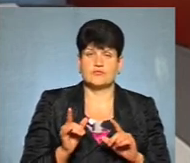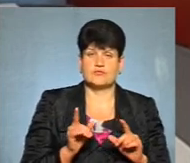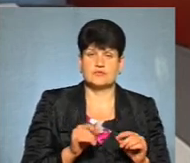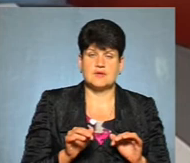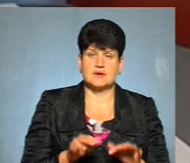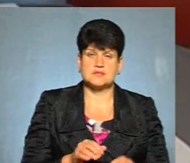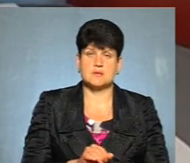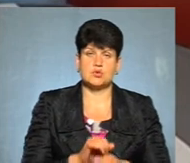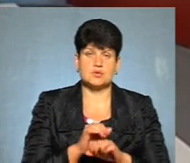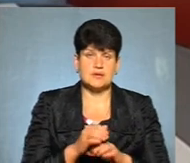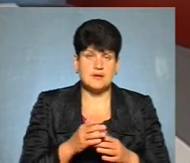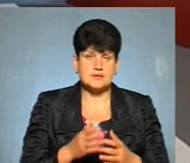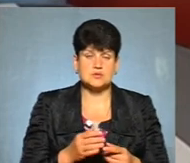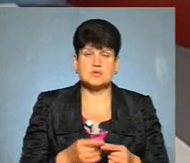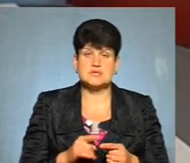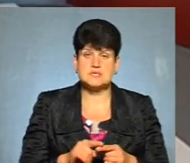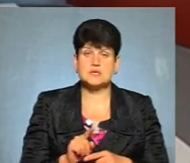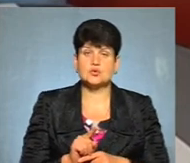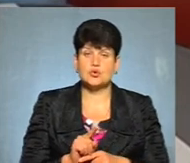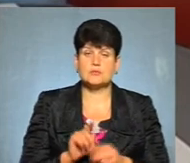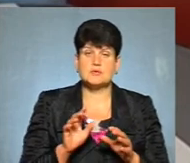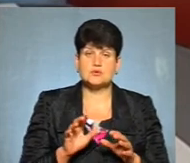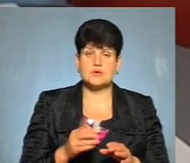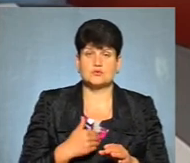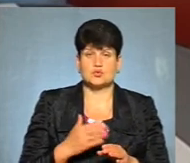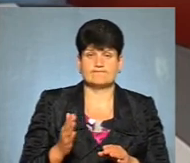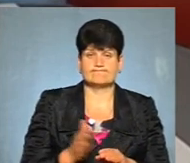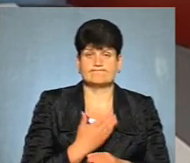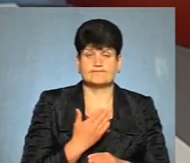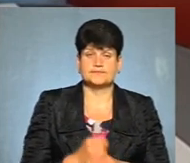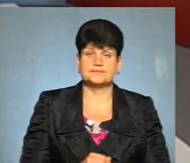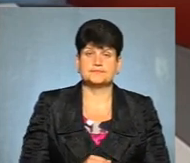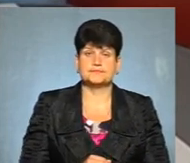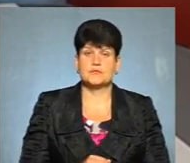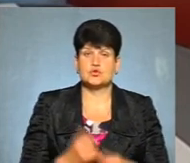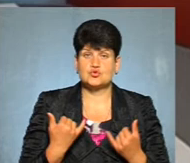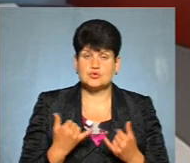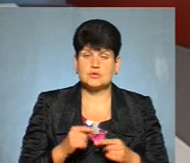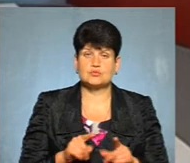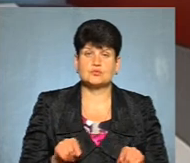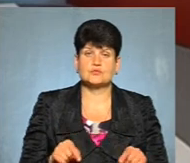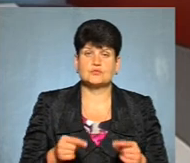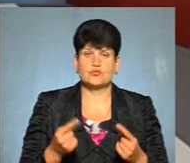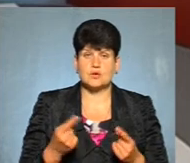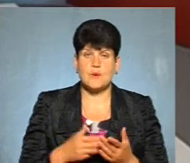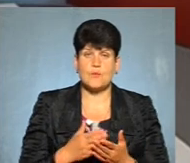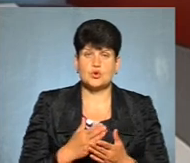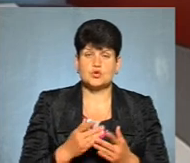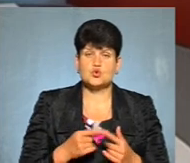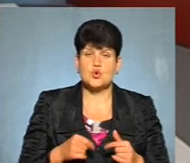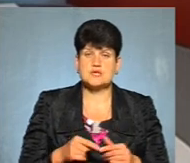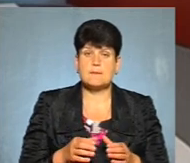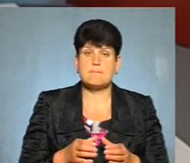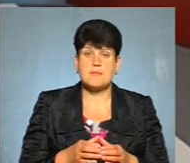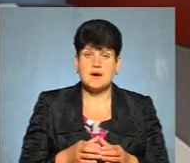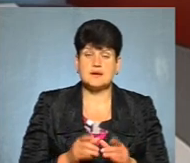акції протесту. І ці норми законодавець хоче прибрати. От сьогодні для того, щоб створити політичну організацію, партію,